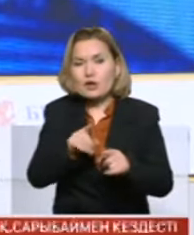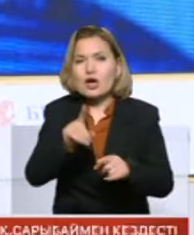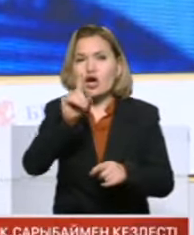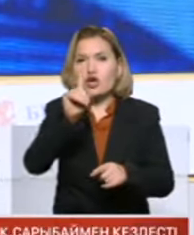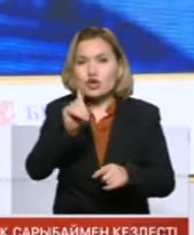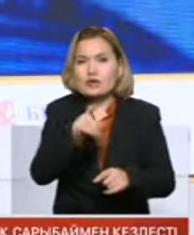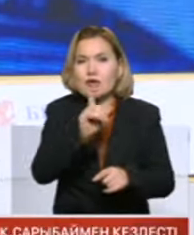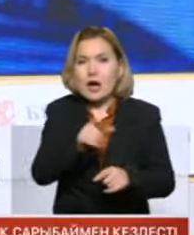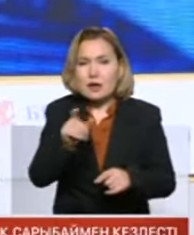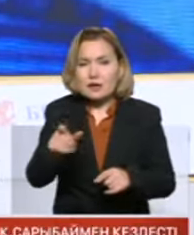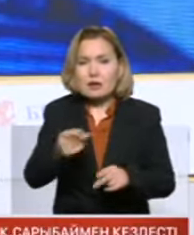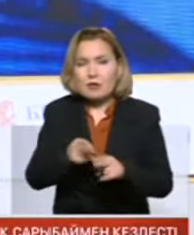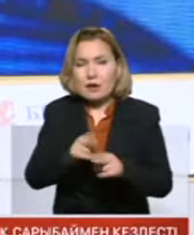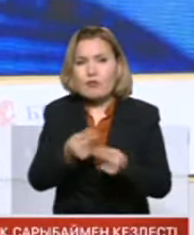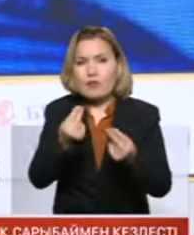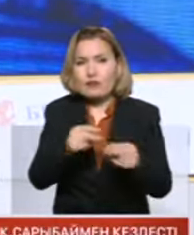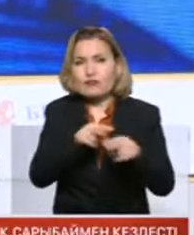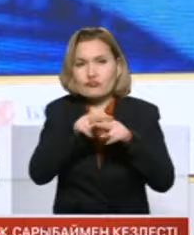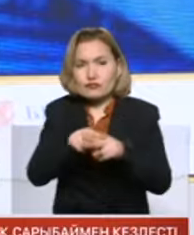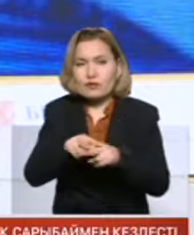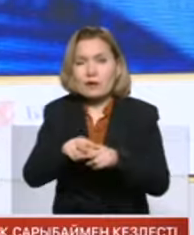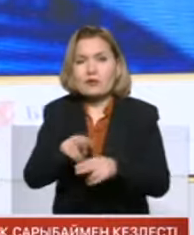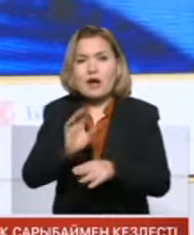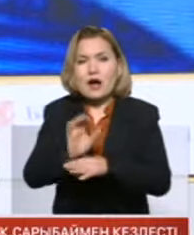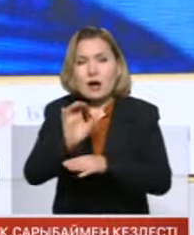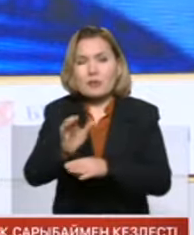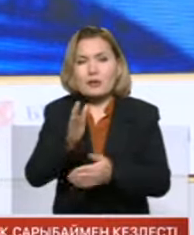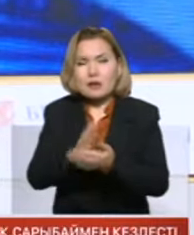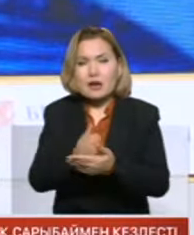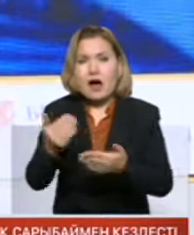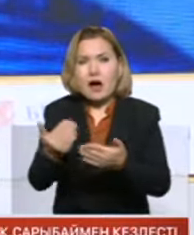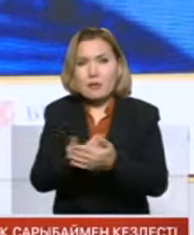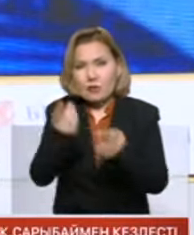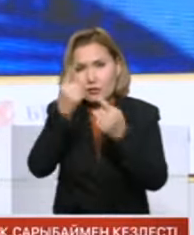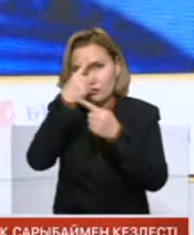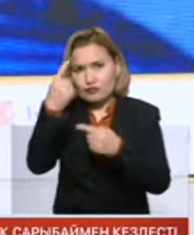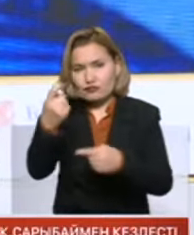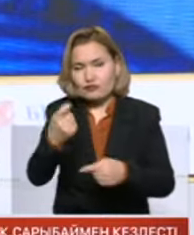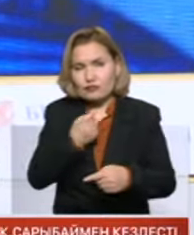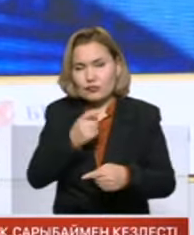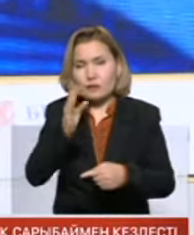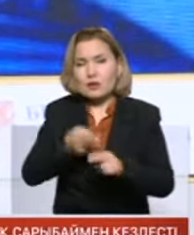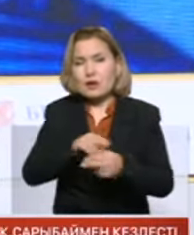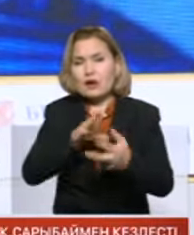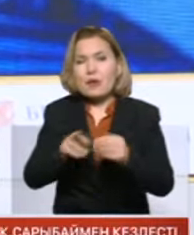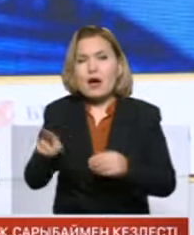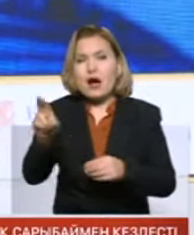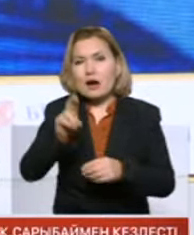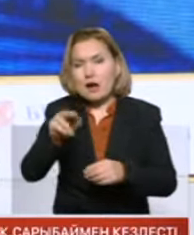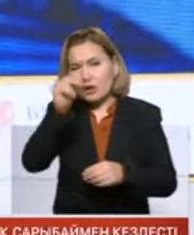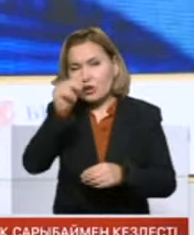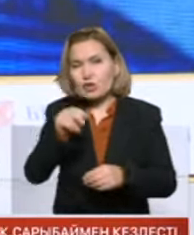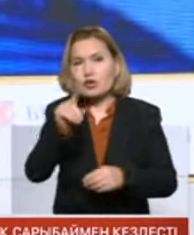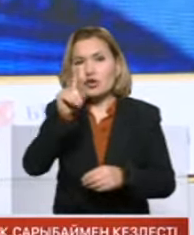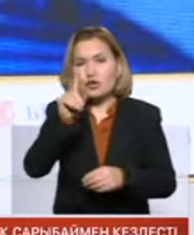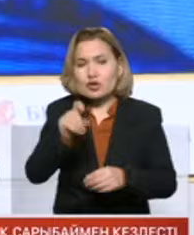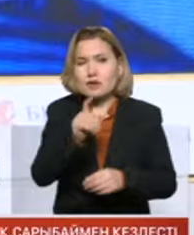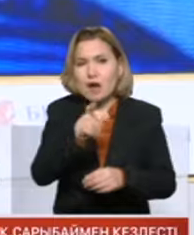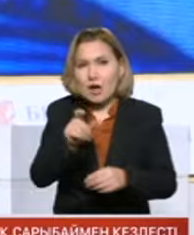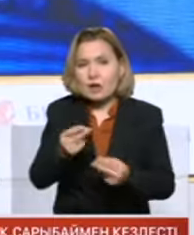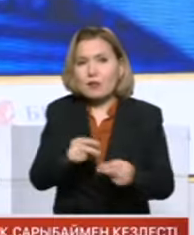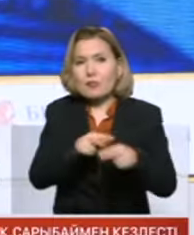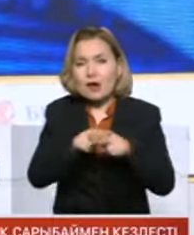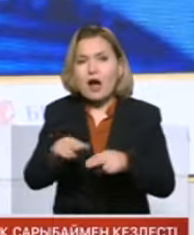түрлі адамнан 100 төлем түссе, сол кезде ғана ақпарат келеді. Бірақ егер мысалы қаңтарда 100 адамнан